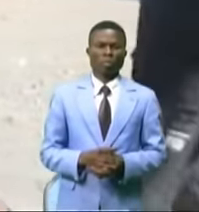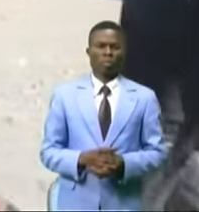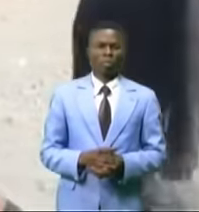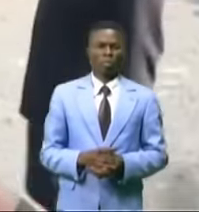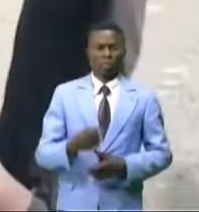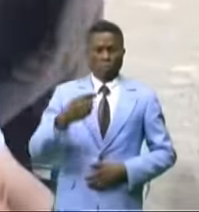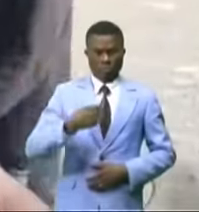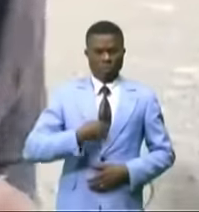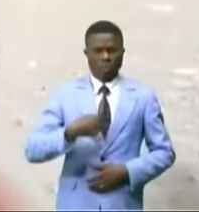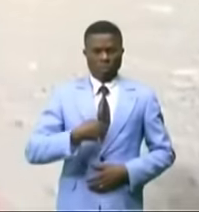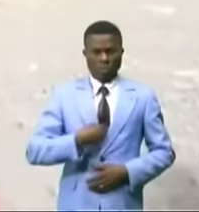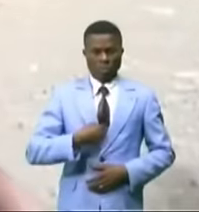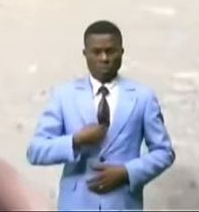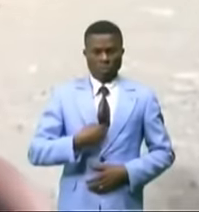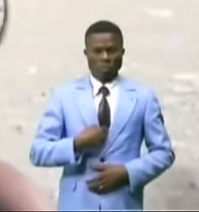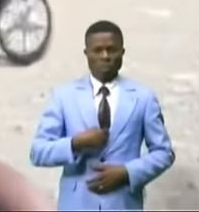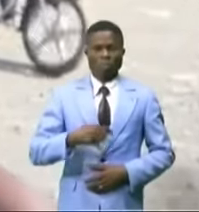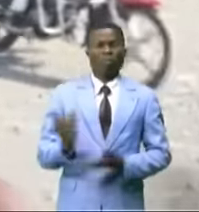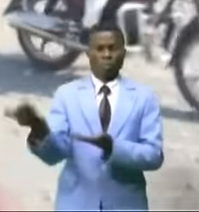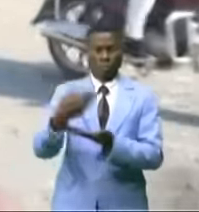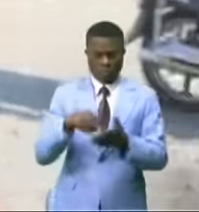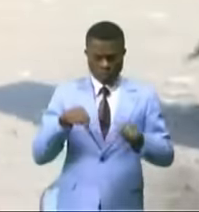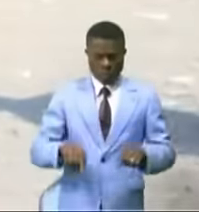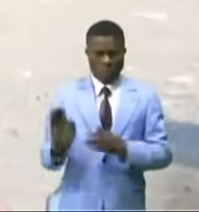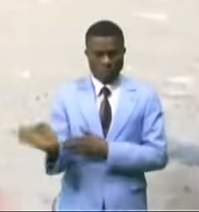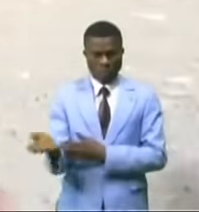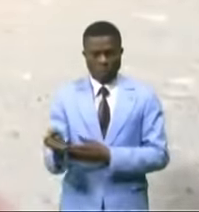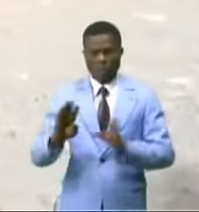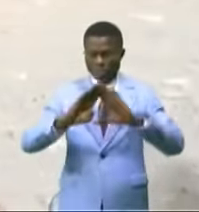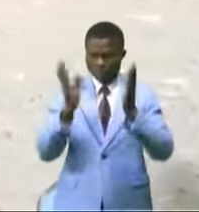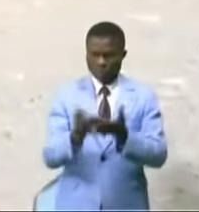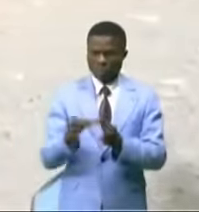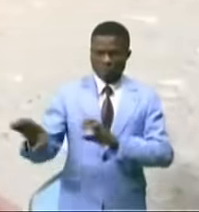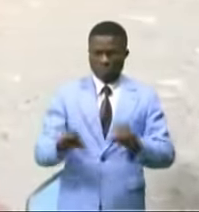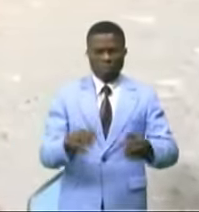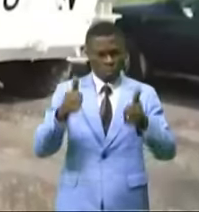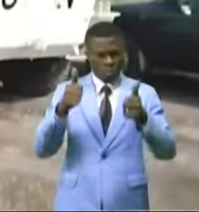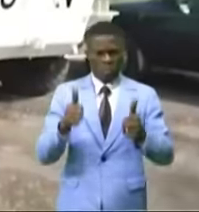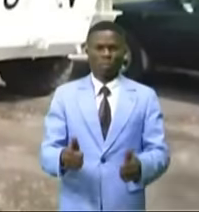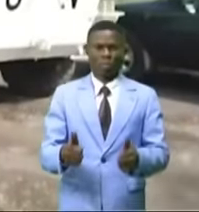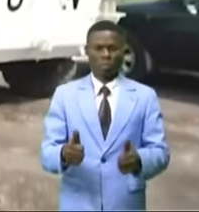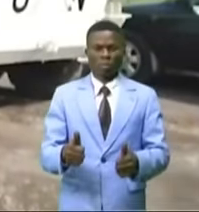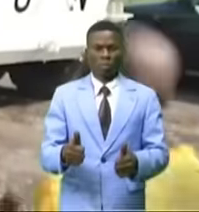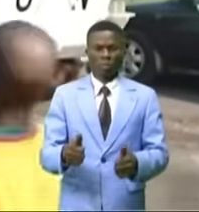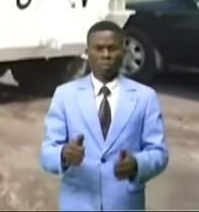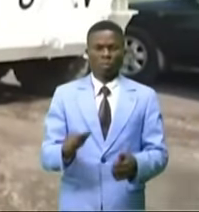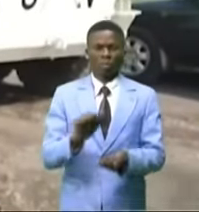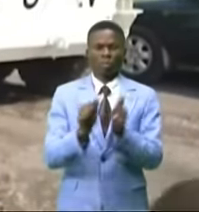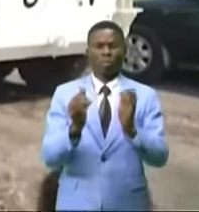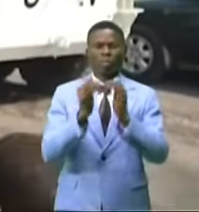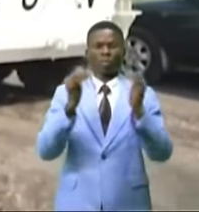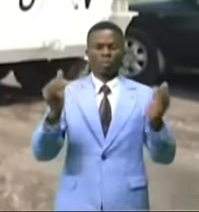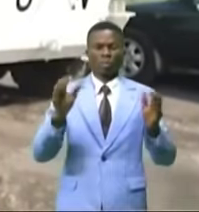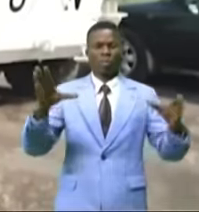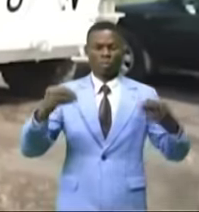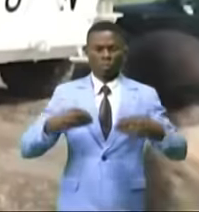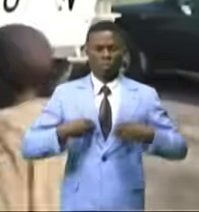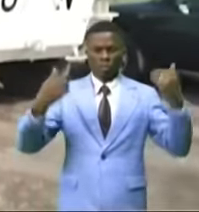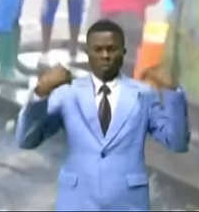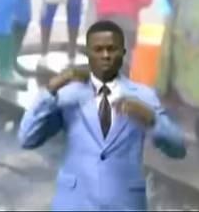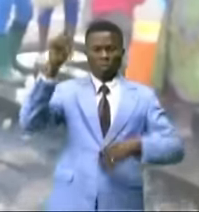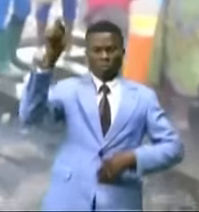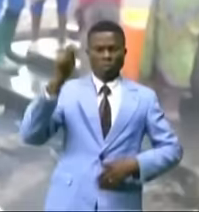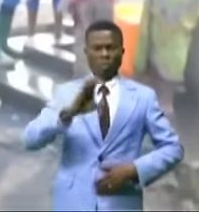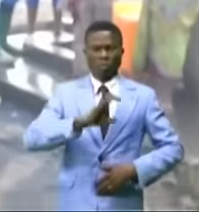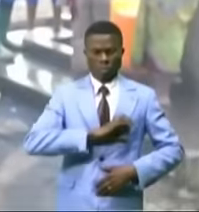Moi, je viens de rentrer ce matin et tout est normal. Une situation d'accalmie confirmée par le commandant de la police